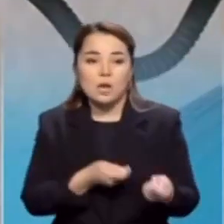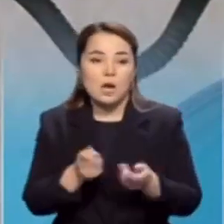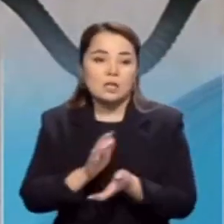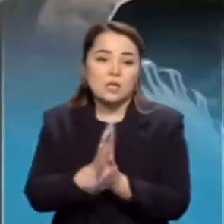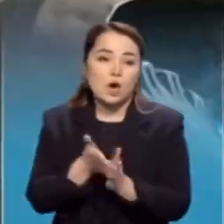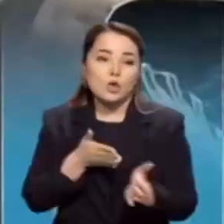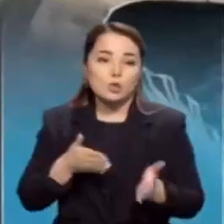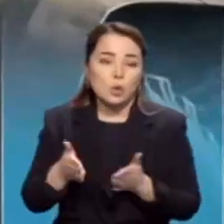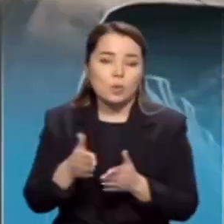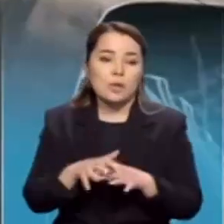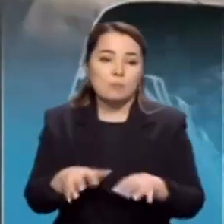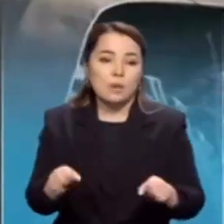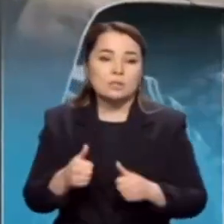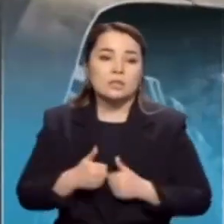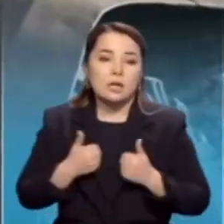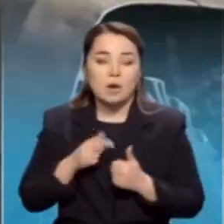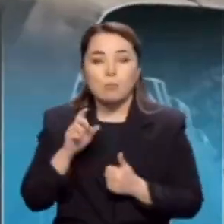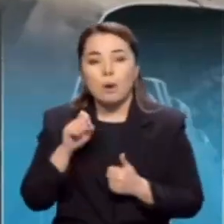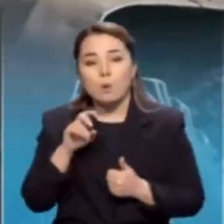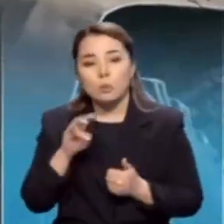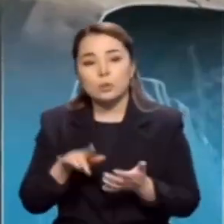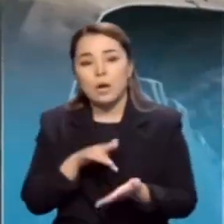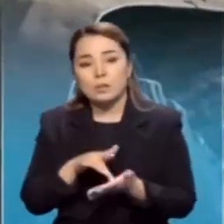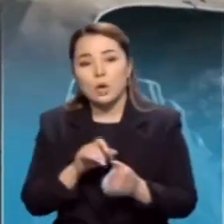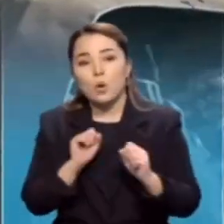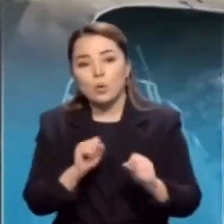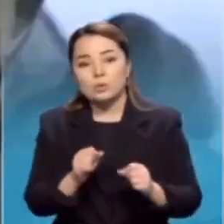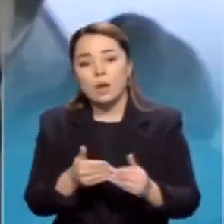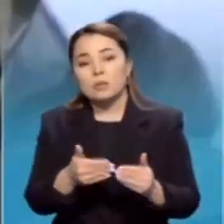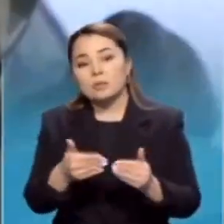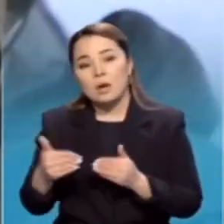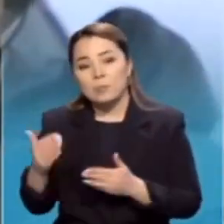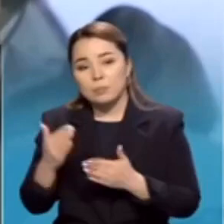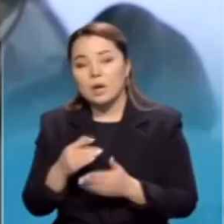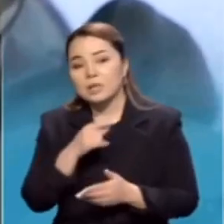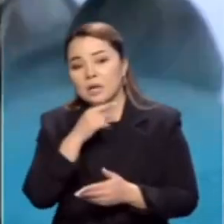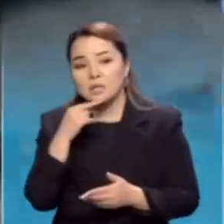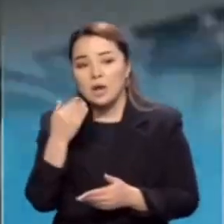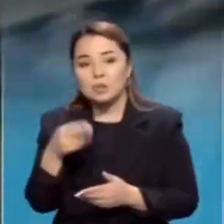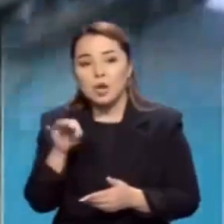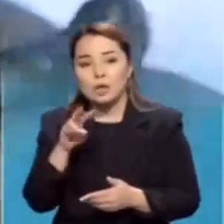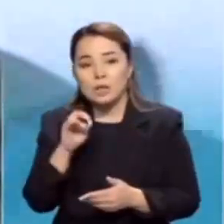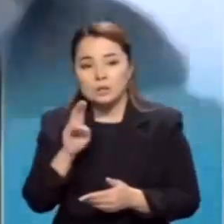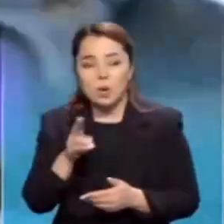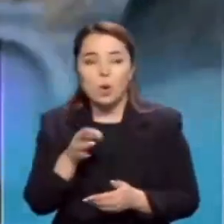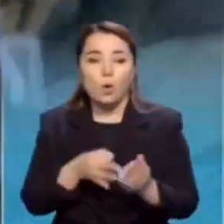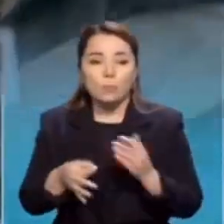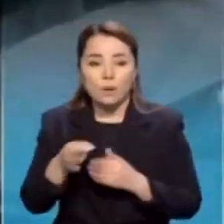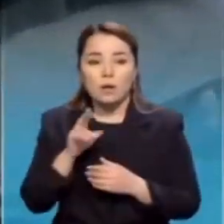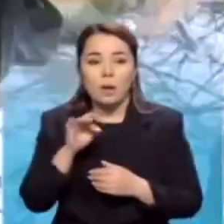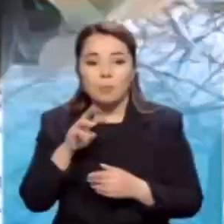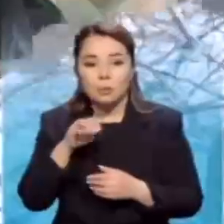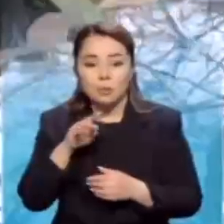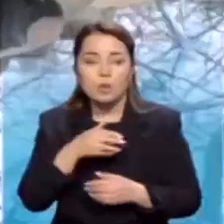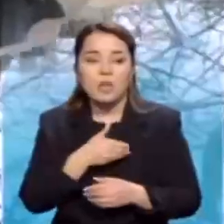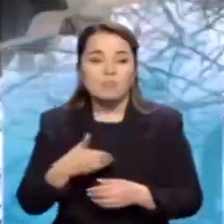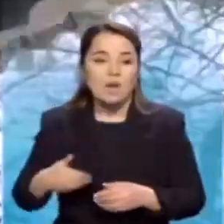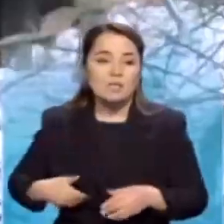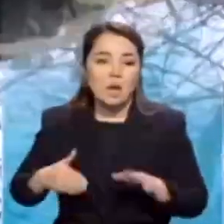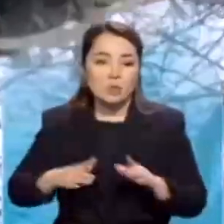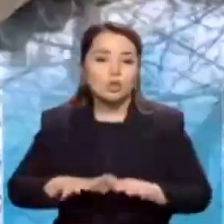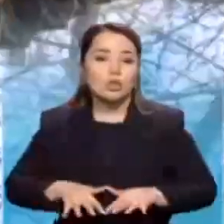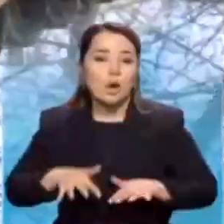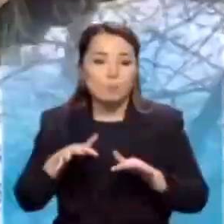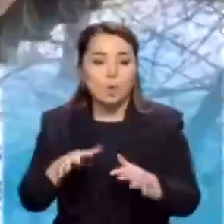басып алуға тырысып жатыр. Бахмут қорғаушылары артқа шегінсе, бұл Ресейге Донецк облысын Краматорск және Славянск қалаларына